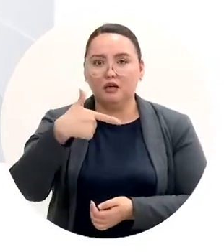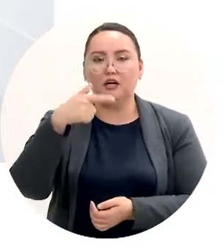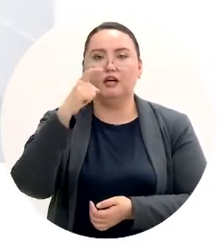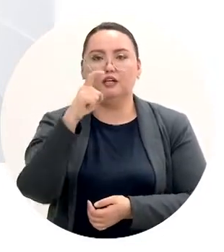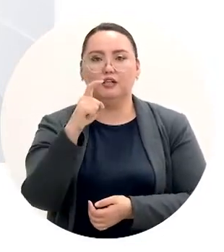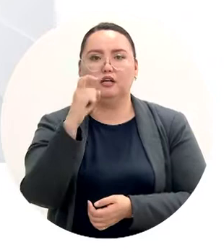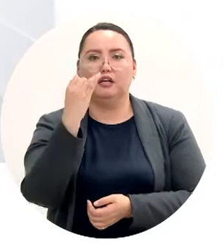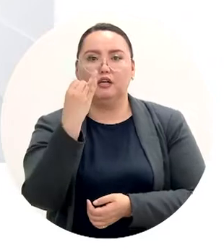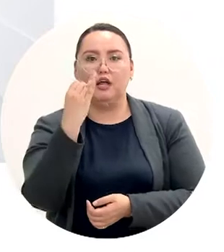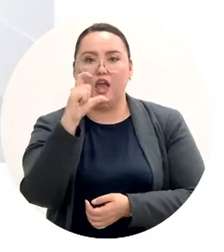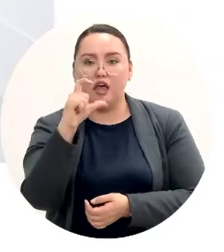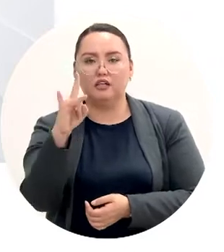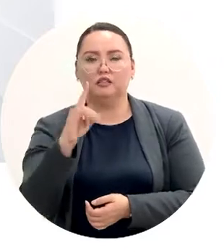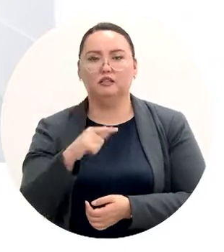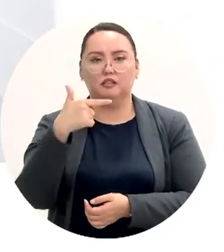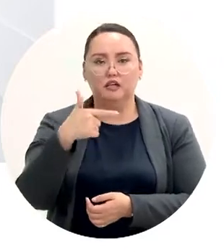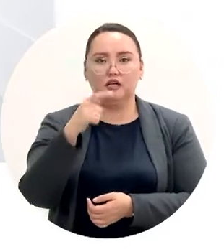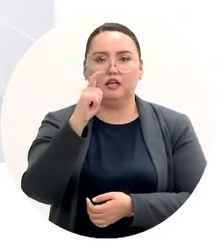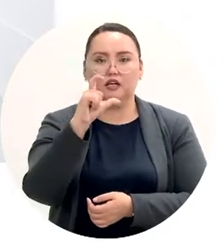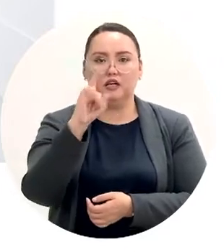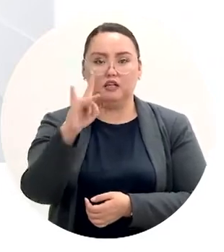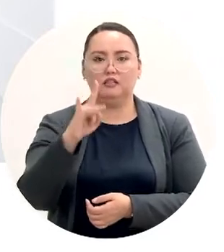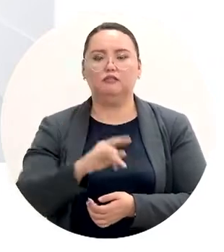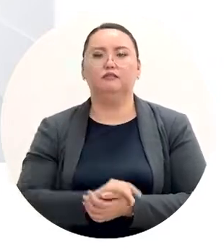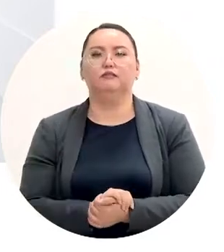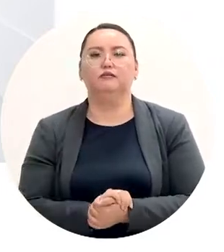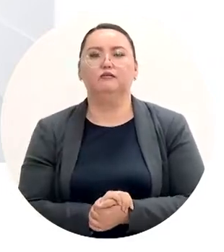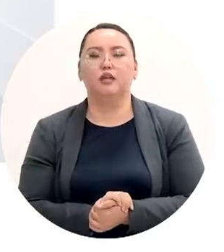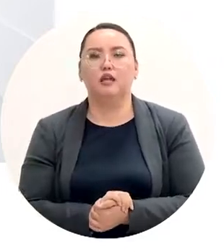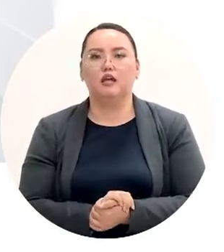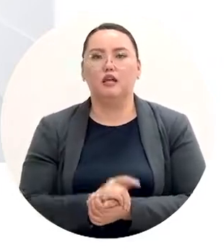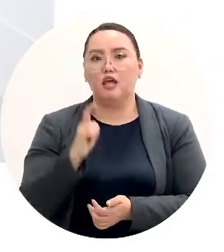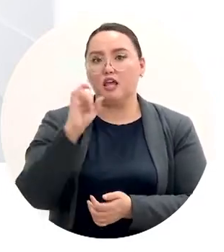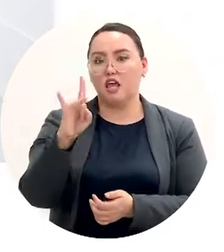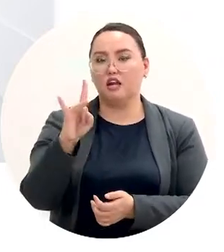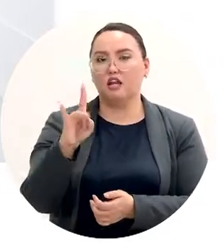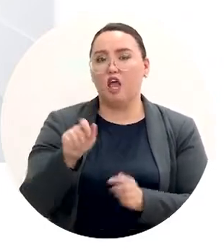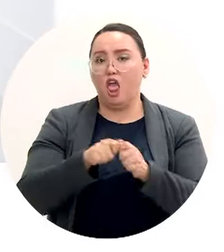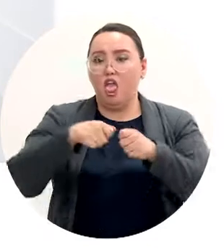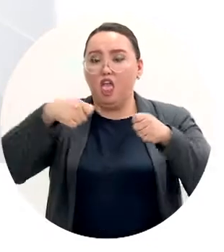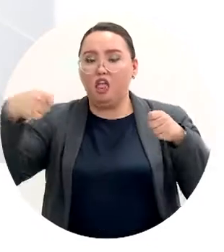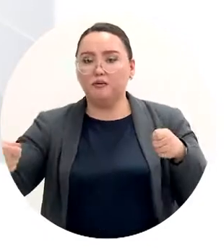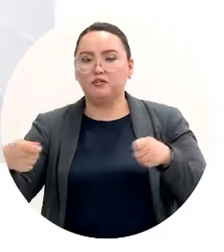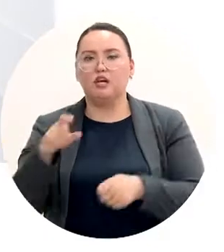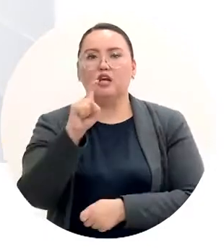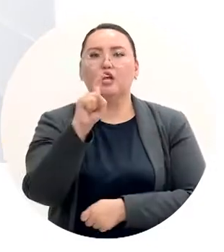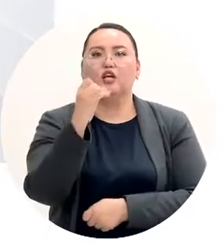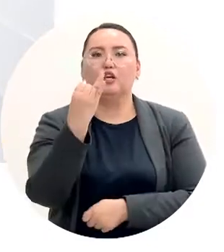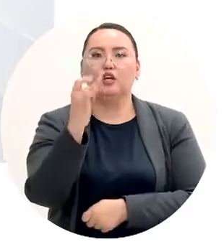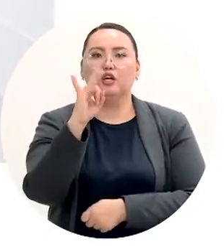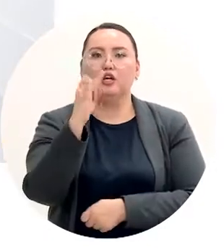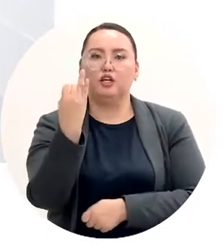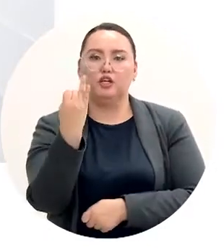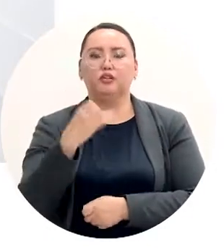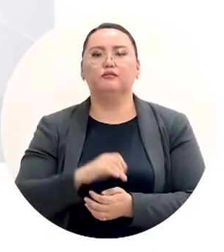гэж бичиж байна. А хэр хэмжээ гэдгийг хири монгол бичгээр хири. Харин хэр